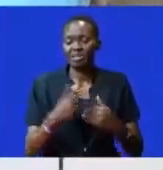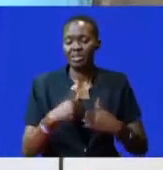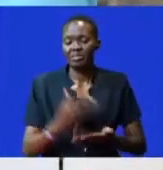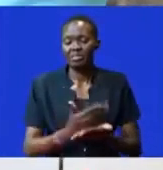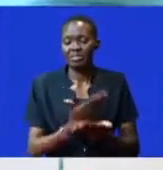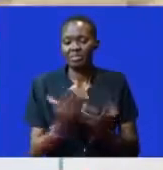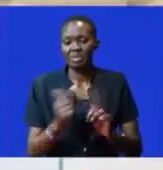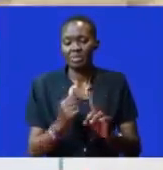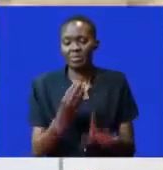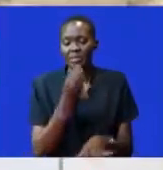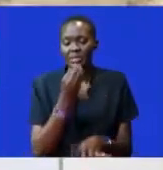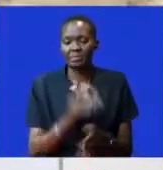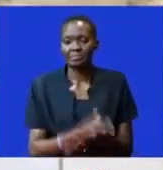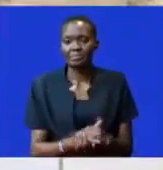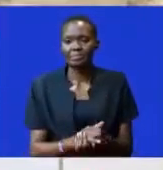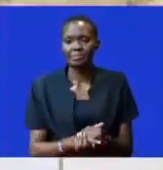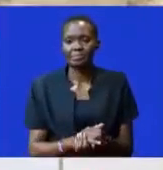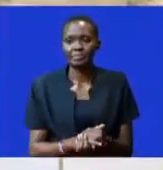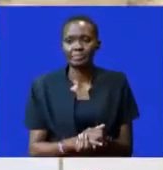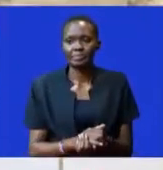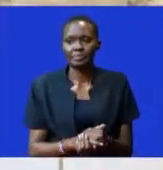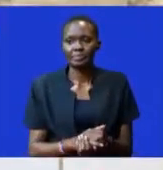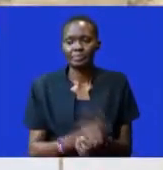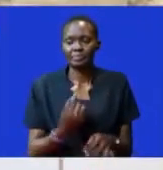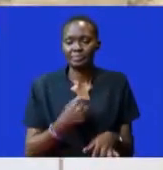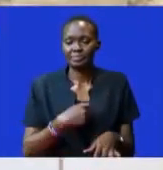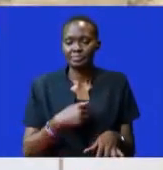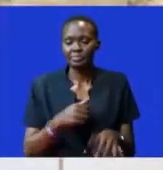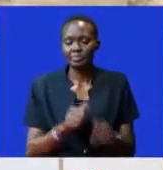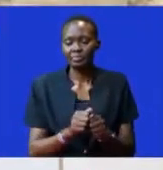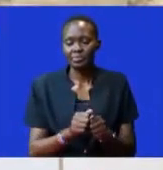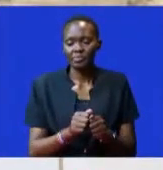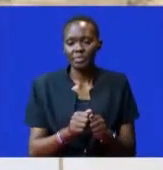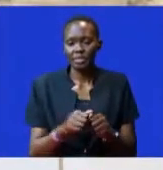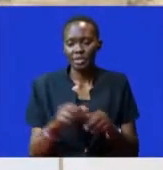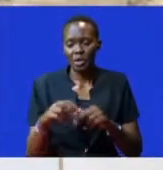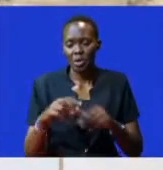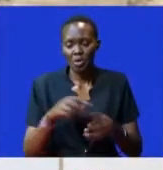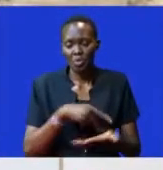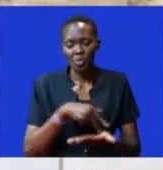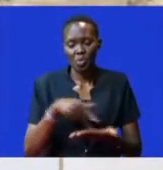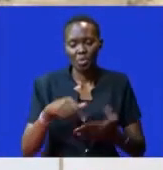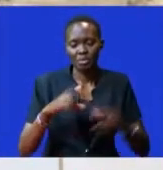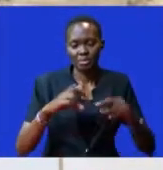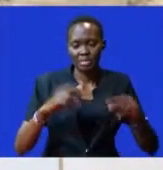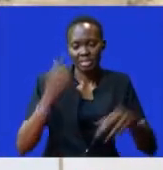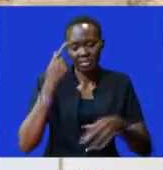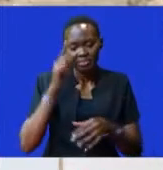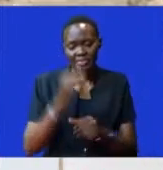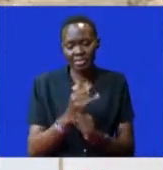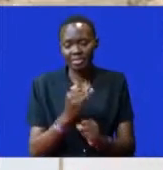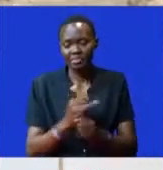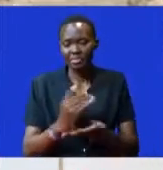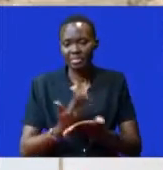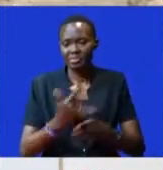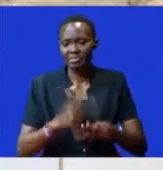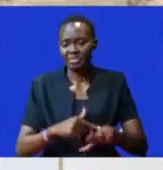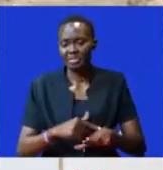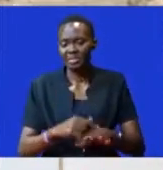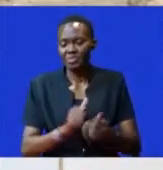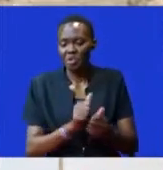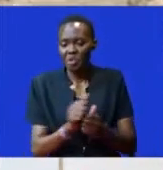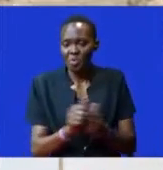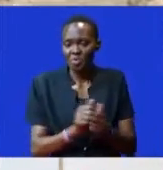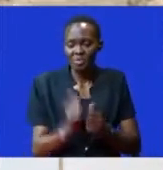mi icheno ero. Aja wuotho ga kamanya manya tije mag luoko gi endi. Anyalo yudo samoro 200,